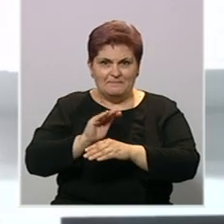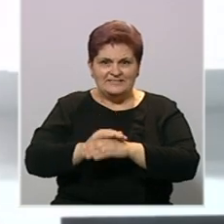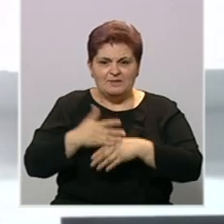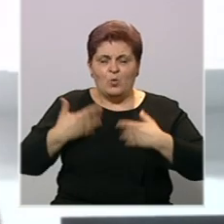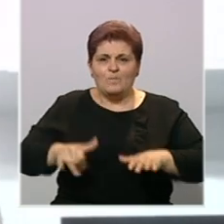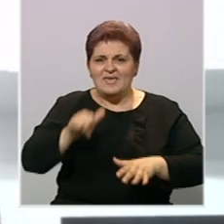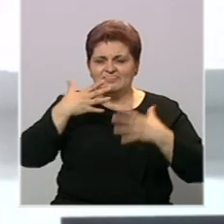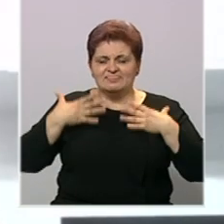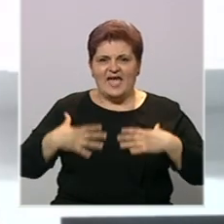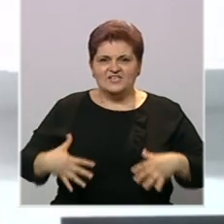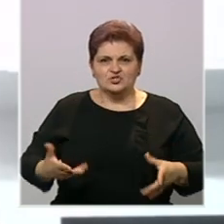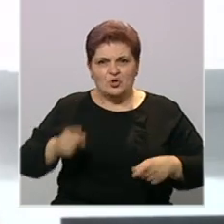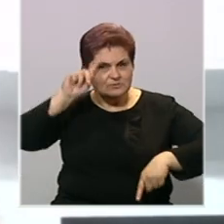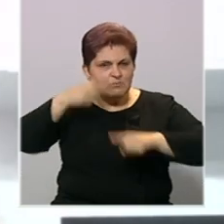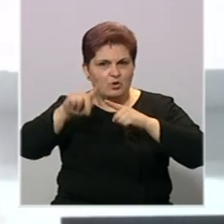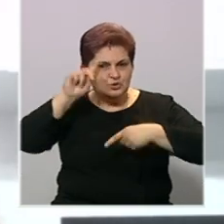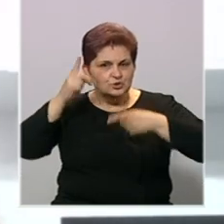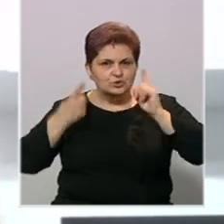dehidracija.